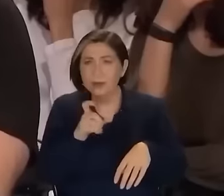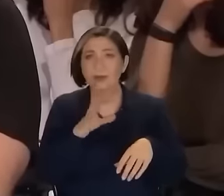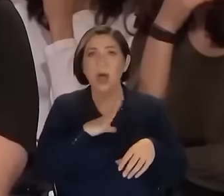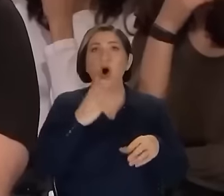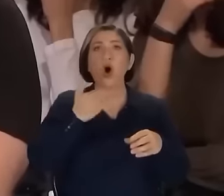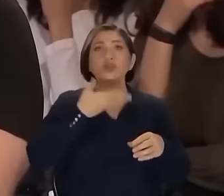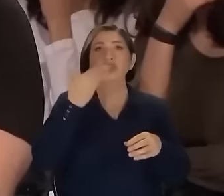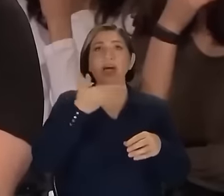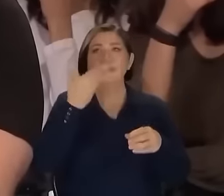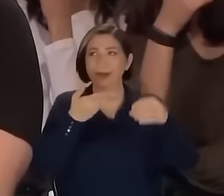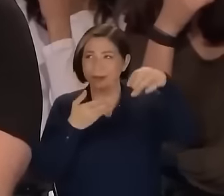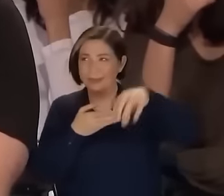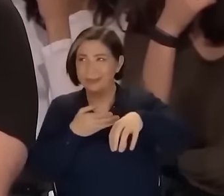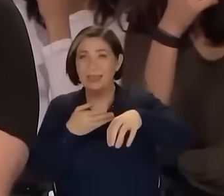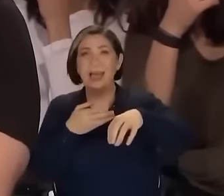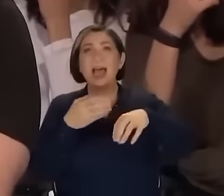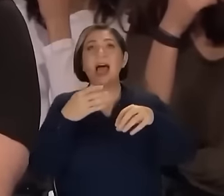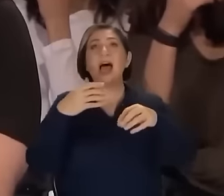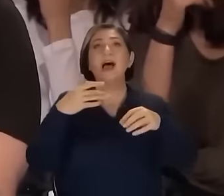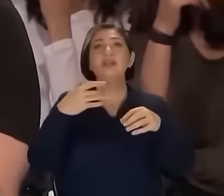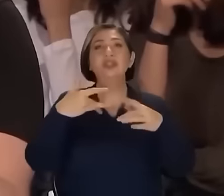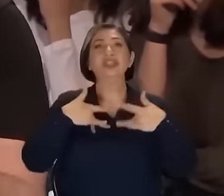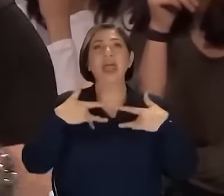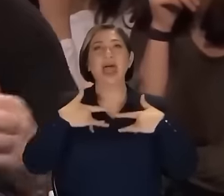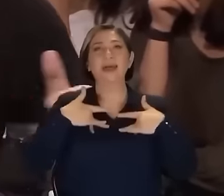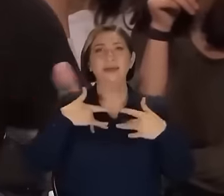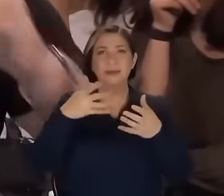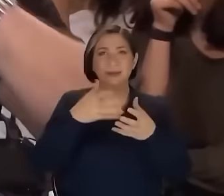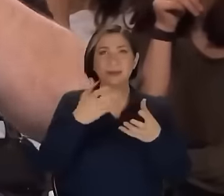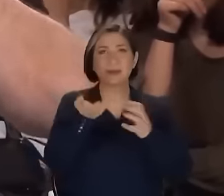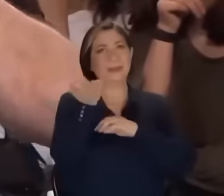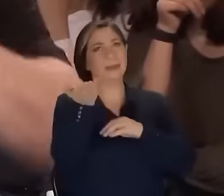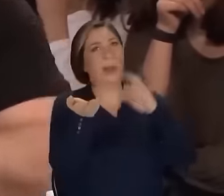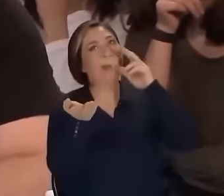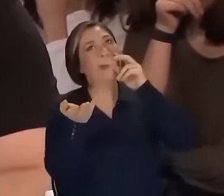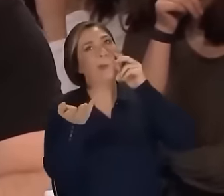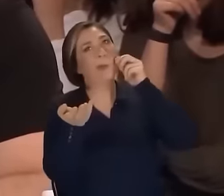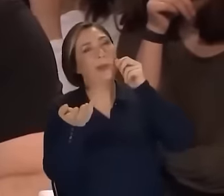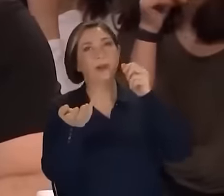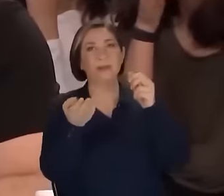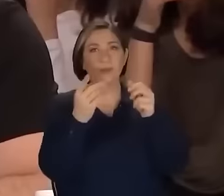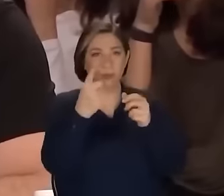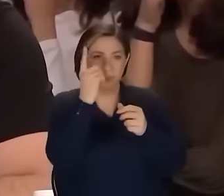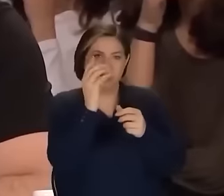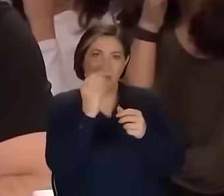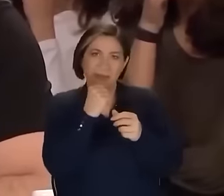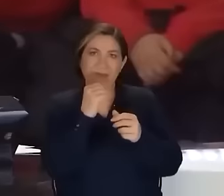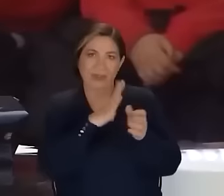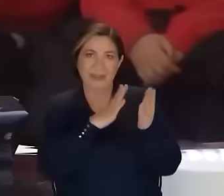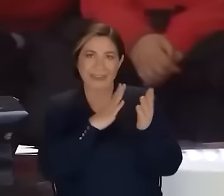hoşafla başlıyor. Arnavut ciğeri koyuyor içine falan böyle. Sonra da sunuyor, bıyığını buruyor falan. Şimdi böyle bir çocuk